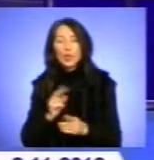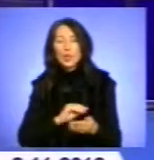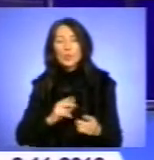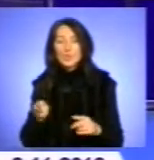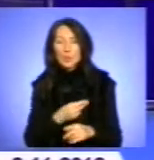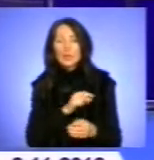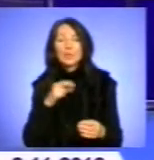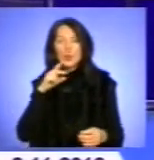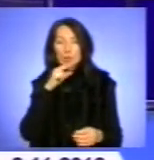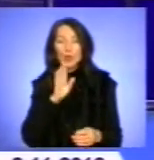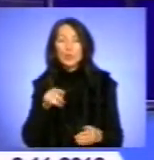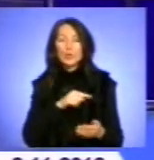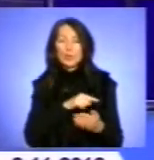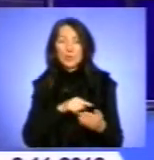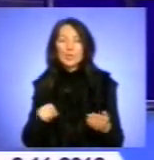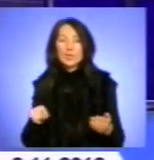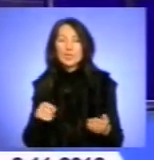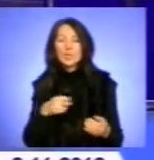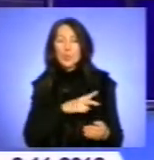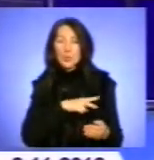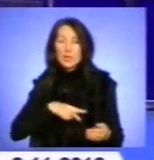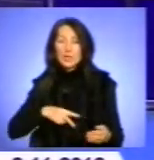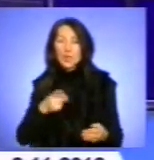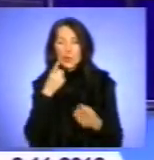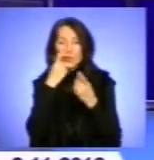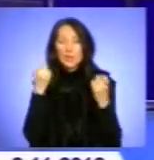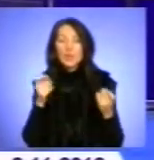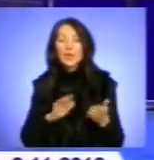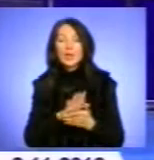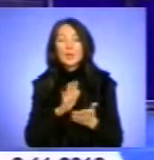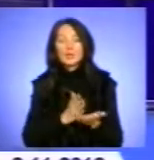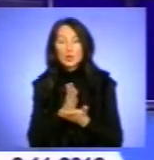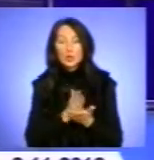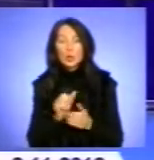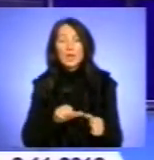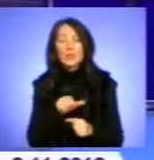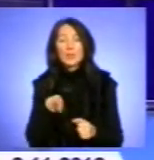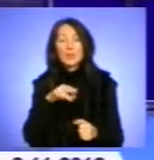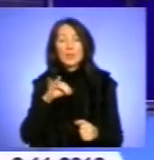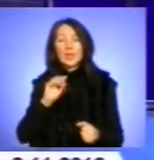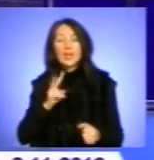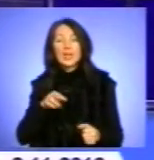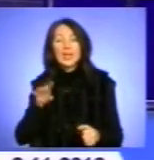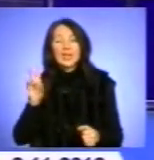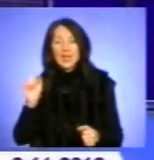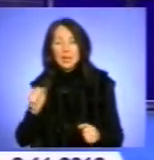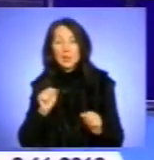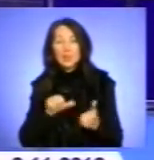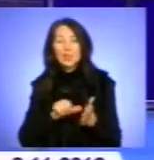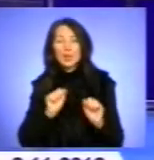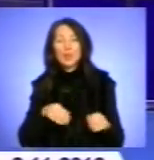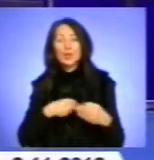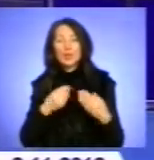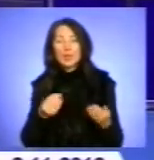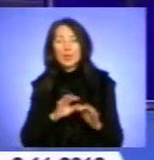будуть відзначені призами, повідомляє пресова служба Національного радіо. Окрім диктанту, учасники можуть надіслати і творче завдання,